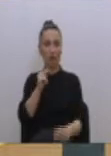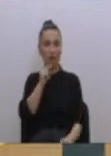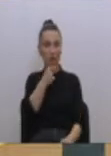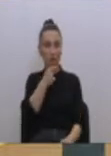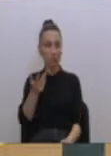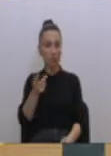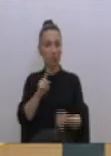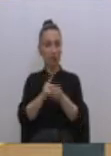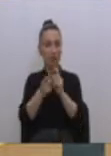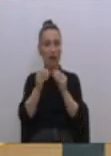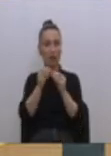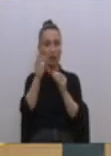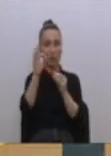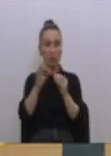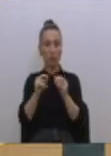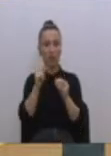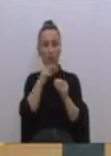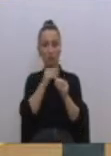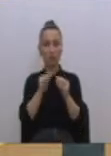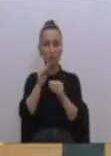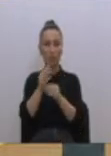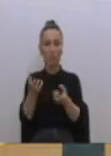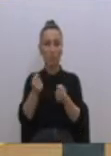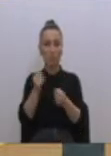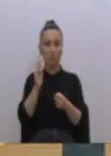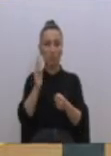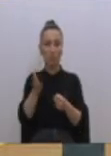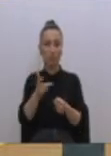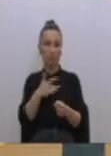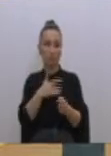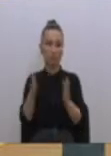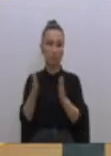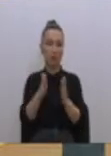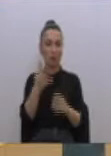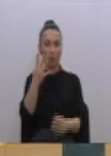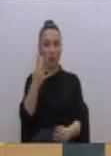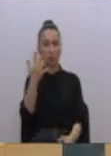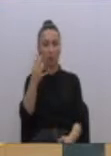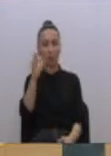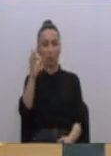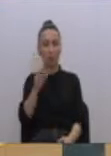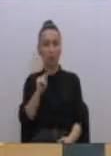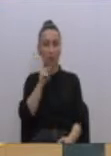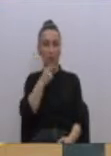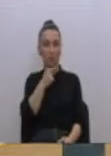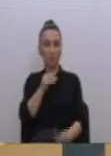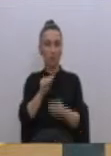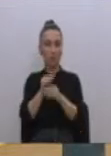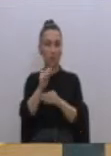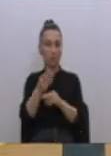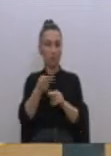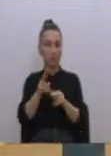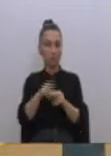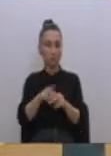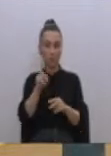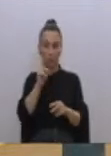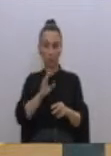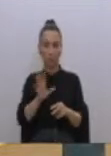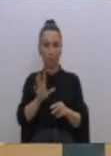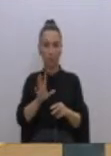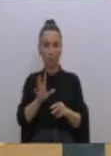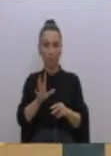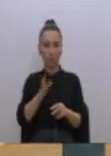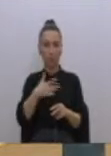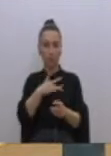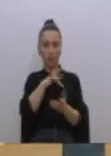da da, nasua tia ne economic uriz disa, mi ui reblit, ta ahlobit otkida 5% de economic uriz da, rac nam duila ta riknebo da, și